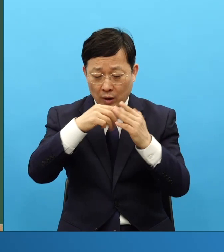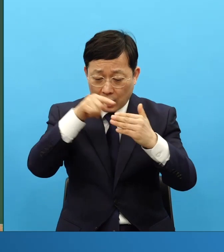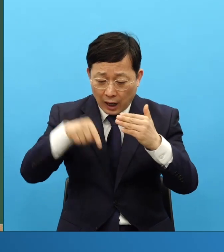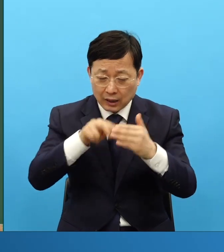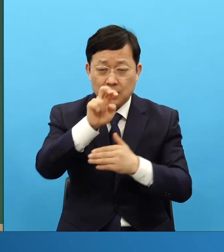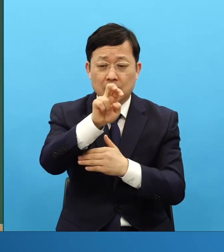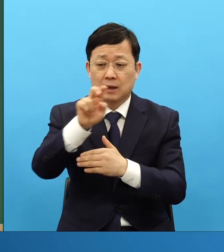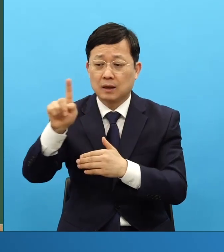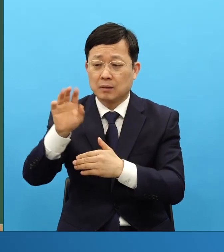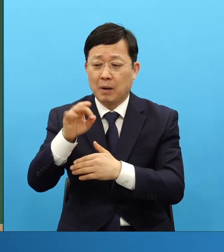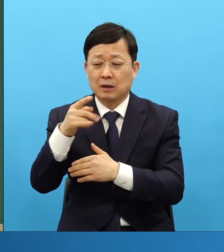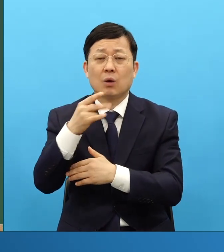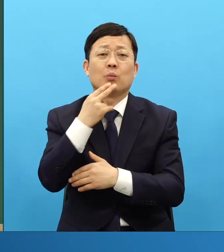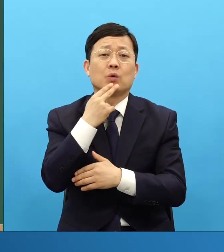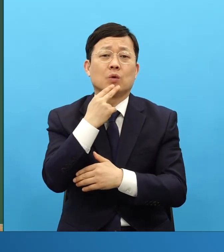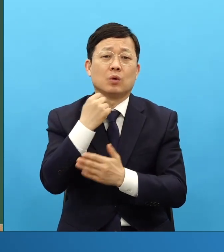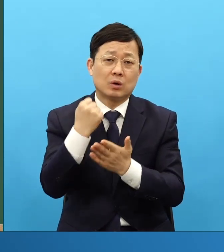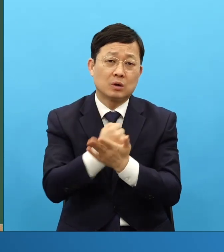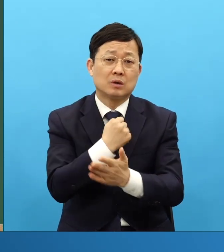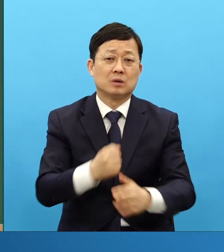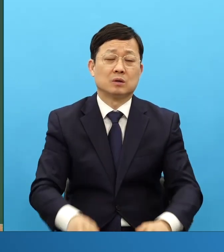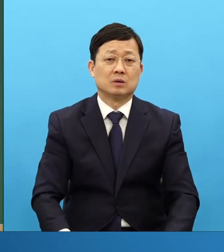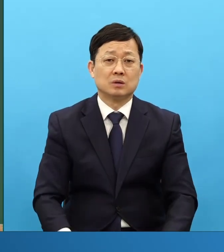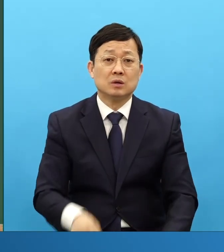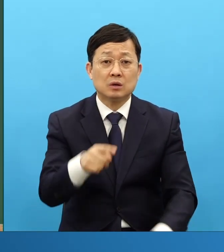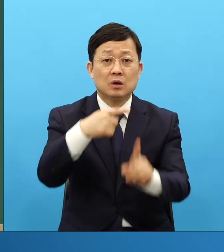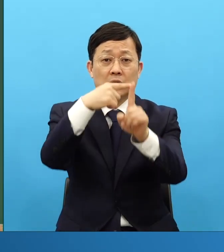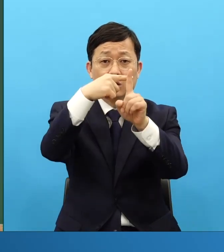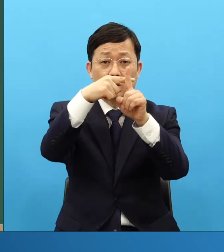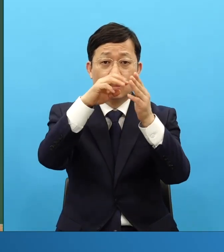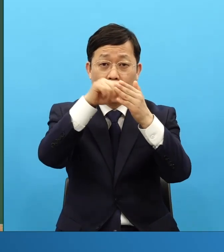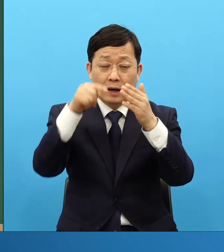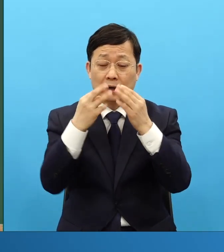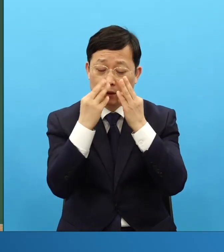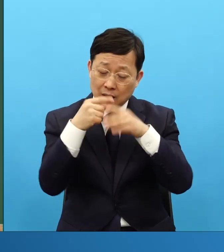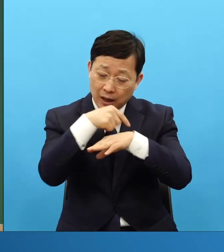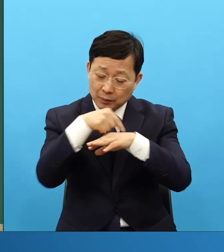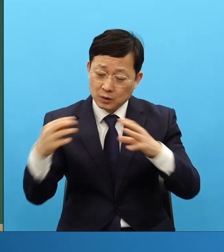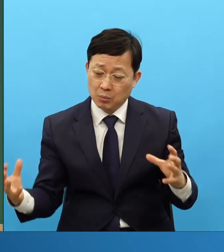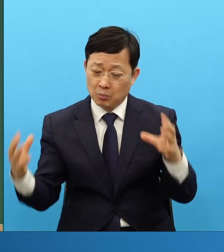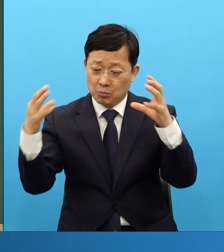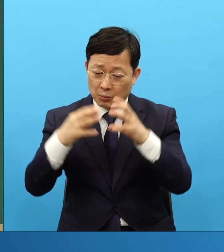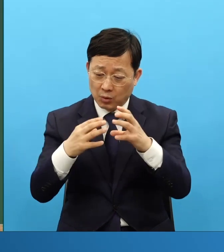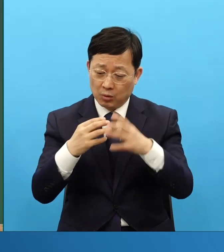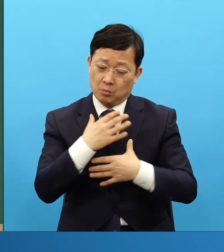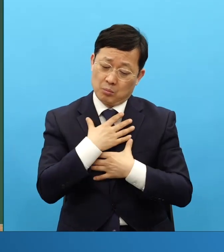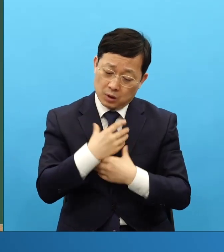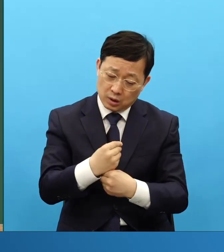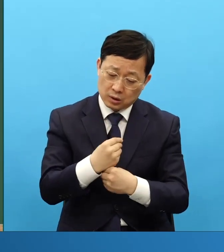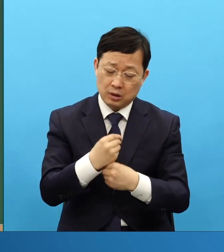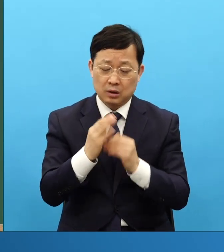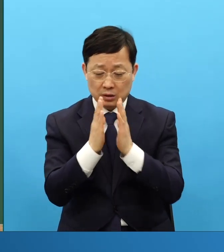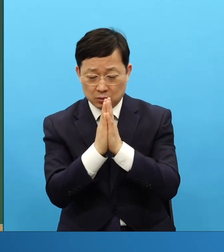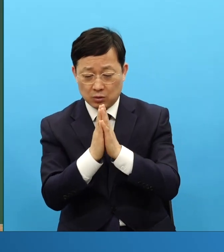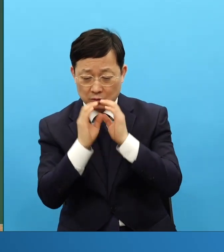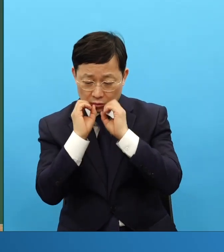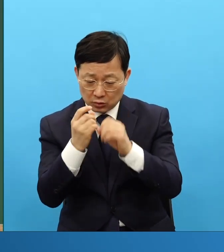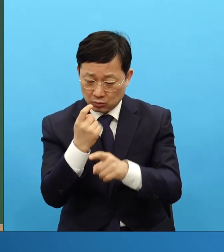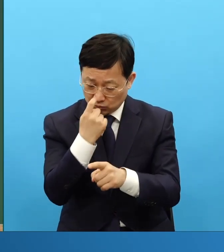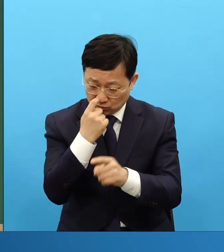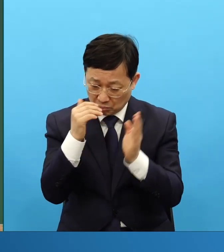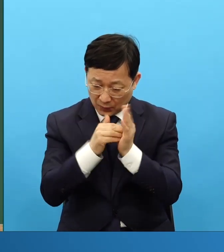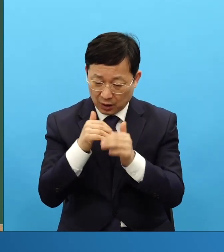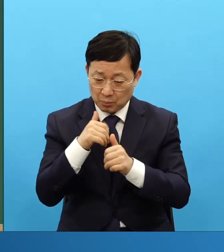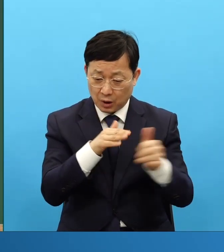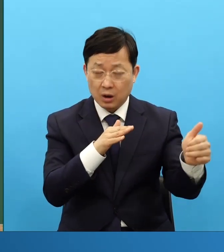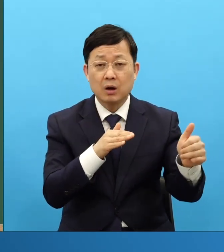church. 그러지 여러분 교회 담임적이 왔으면 내가 편안하게 전도를 완전히 배워서 가도록 만들어줘야 돼요. And when foreigners come to your church,